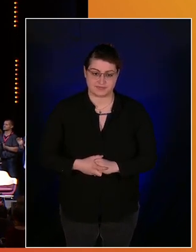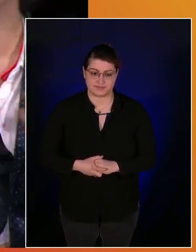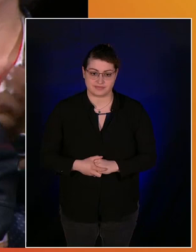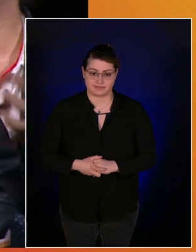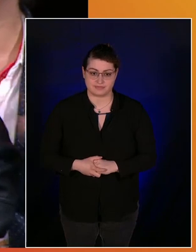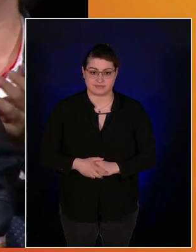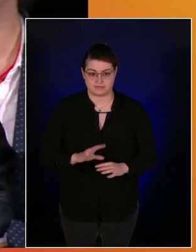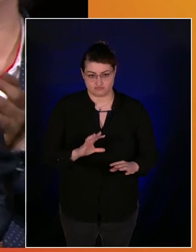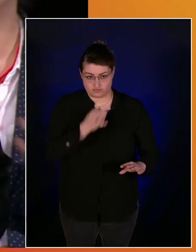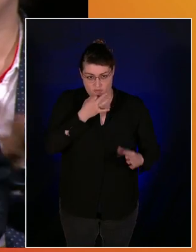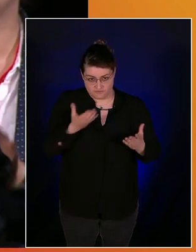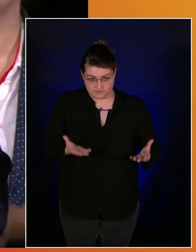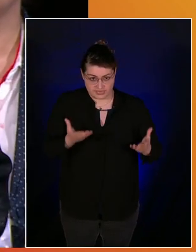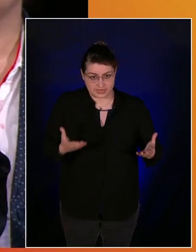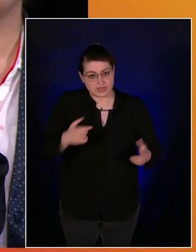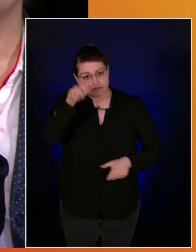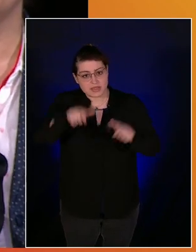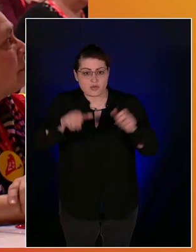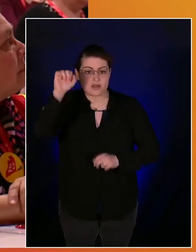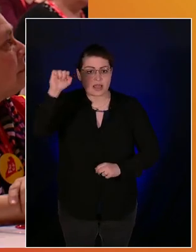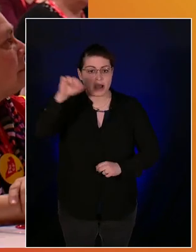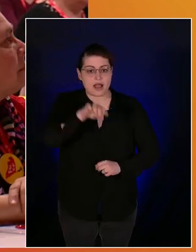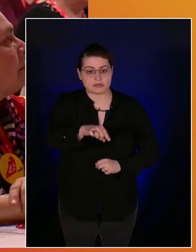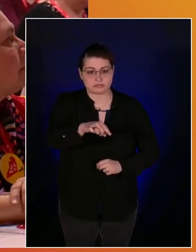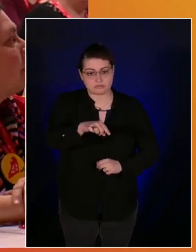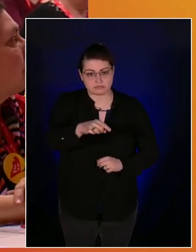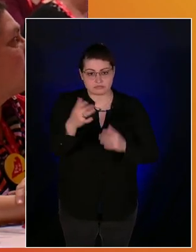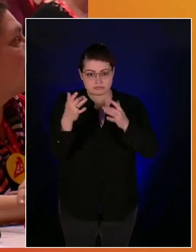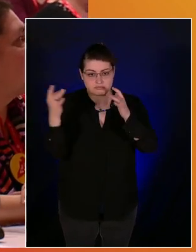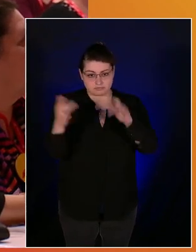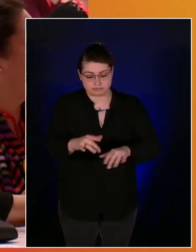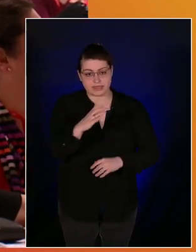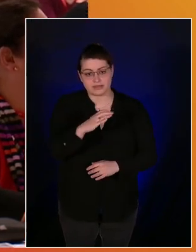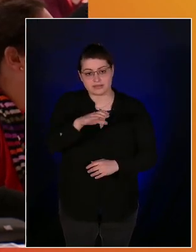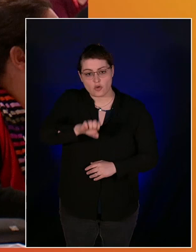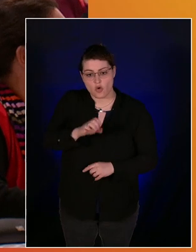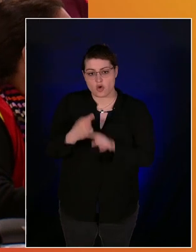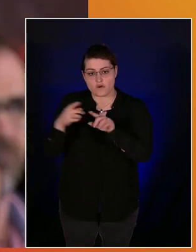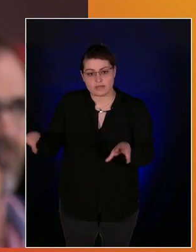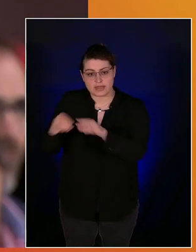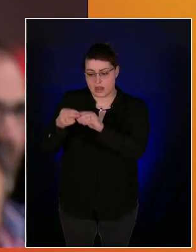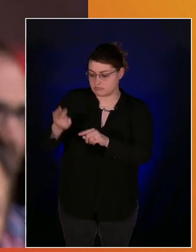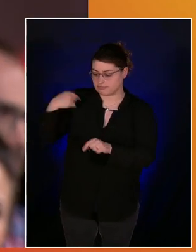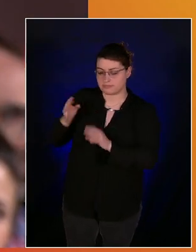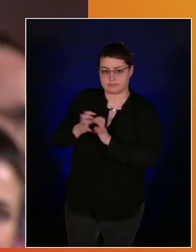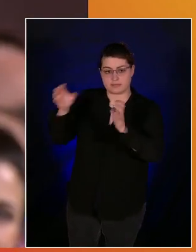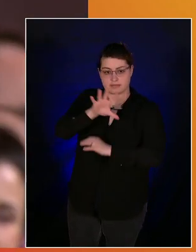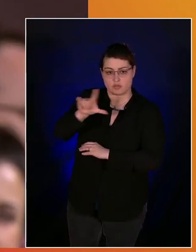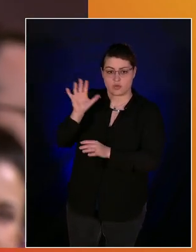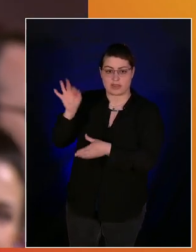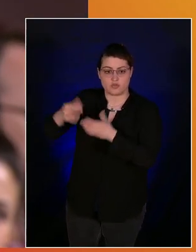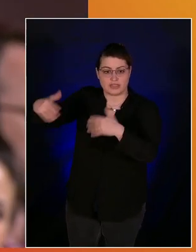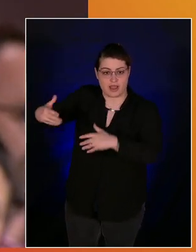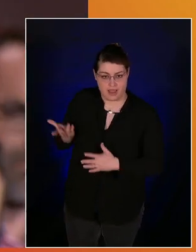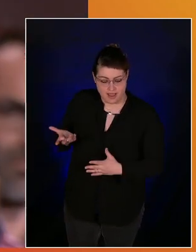Je me permets également de saluer les camarades qui ont quitté la CE confédérale qui avait été élue au 52e congrès. Vous comprenez